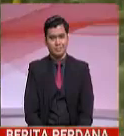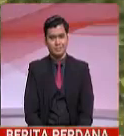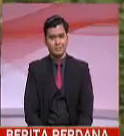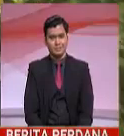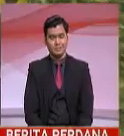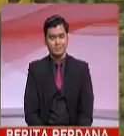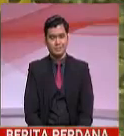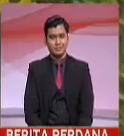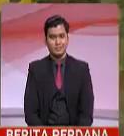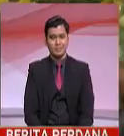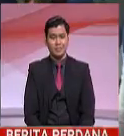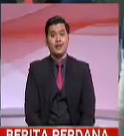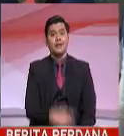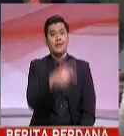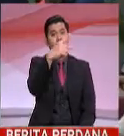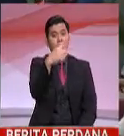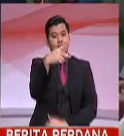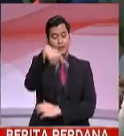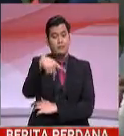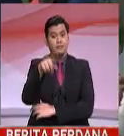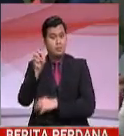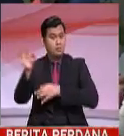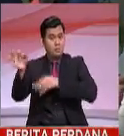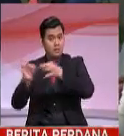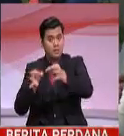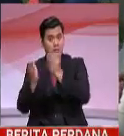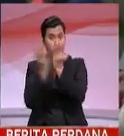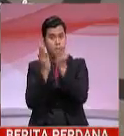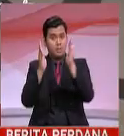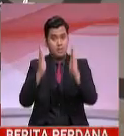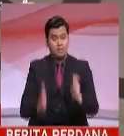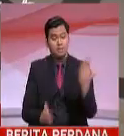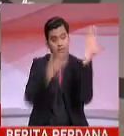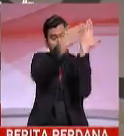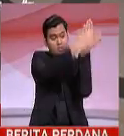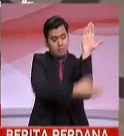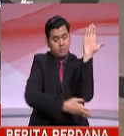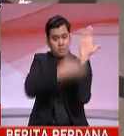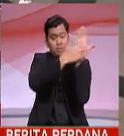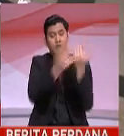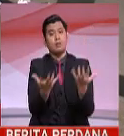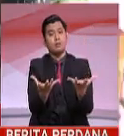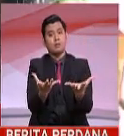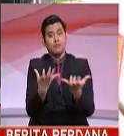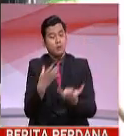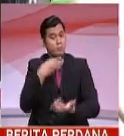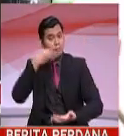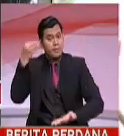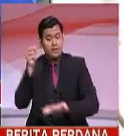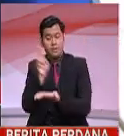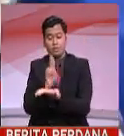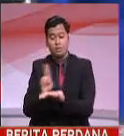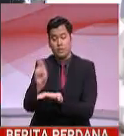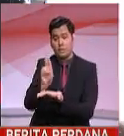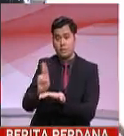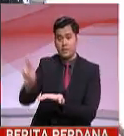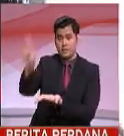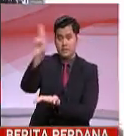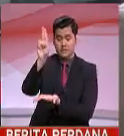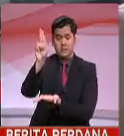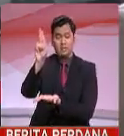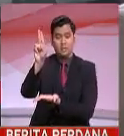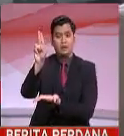Hai sebentar itu kayak Vitae menjelaskan pelajar dari Semenanjung yang akan pulang ke kampus institusi pendidikan tinggi